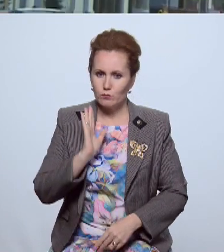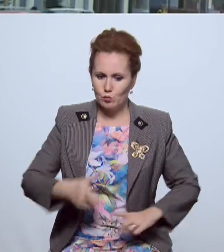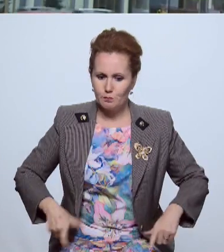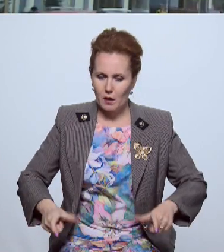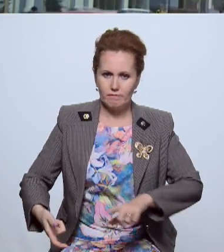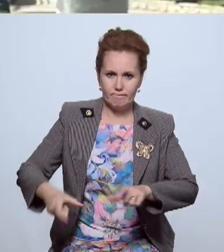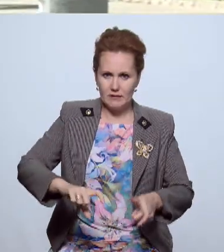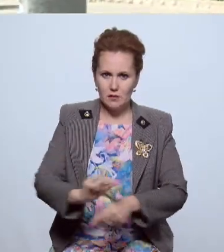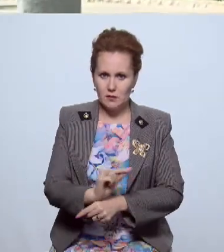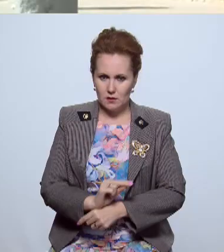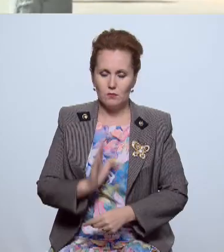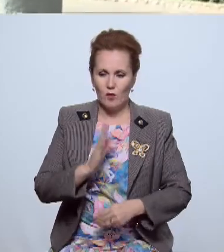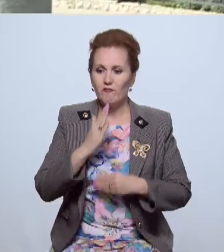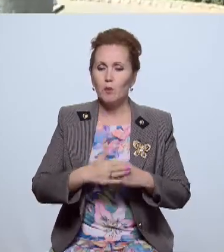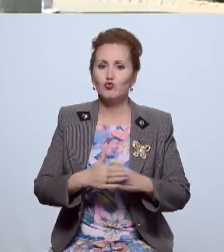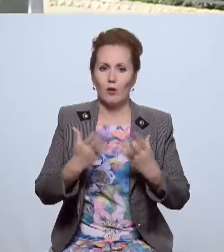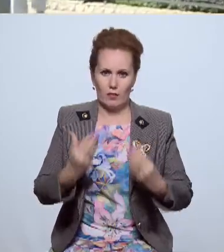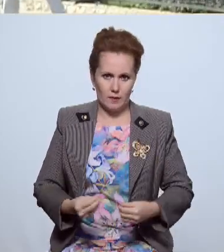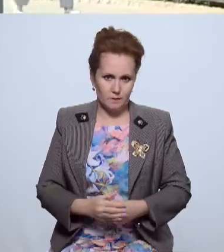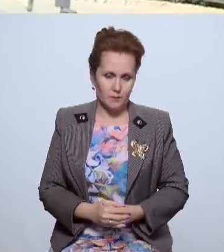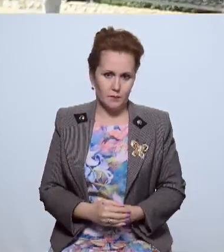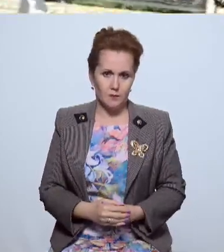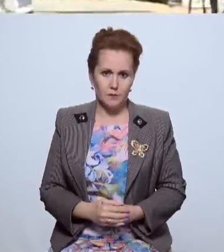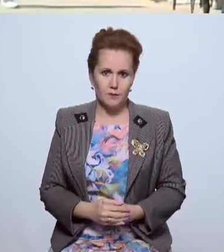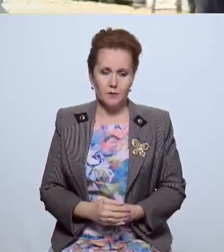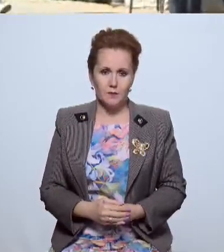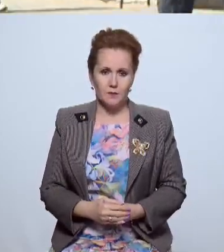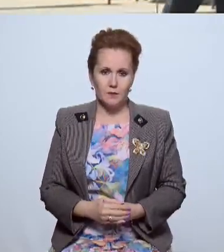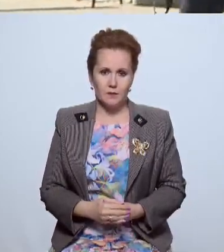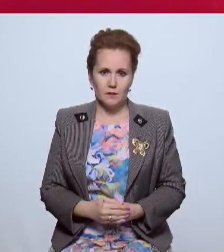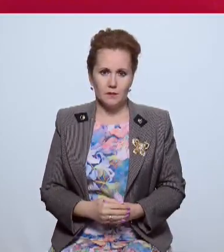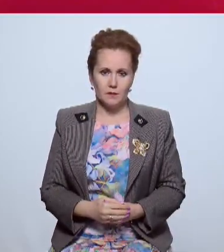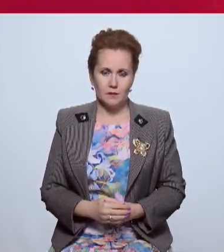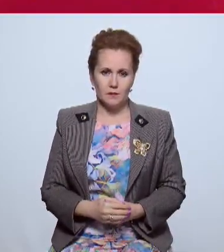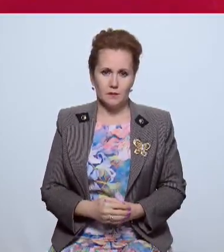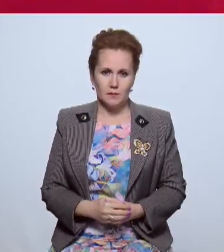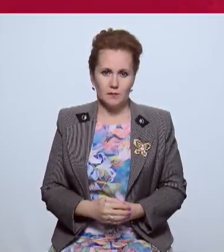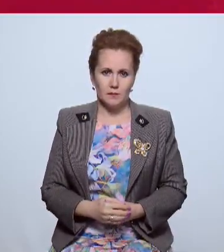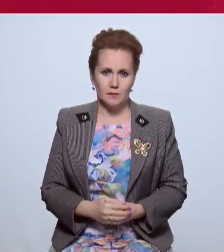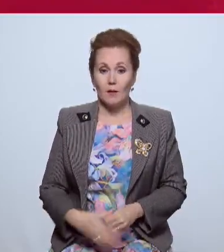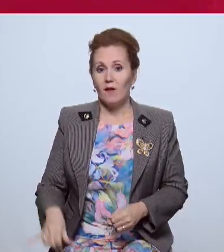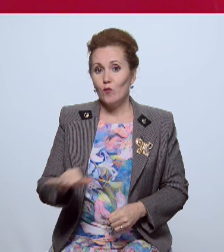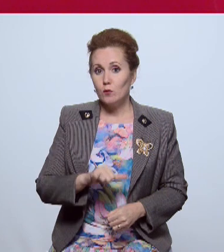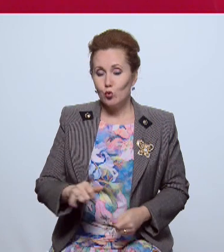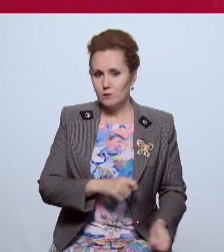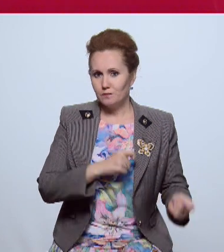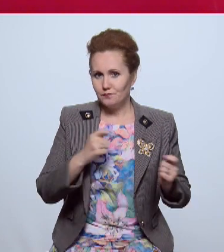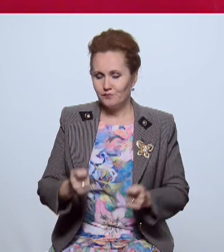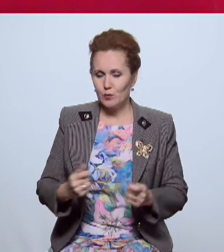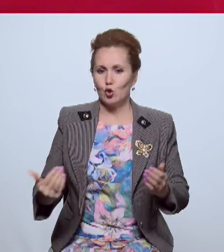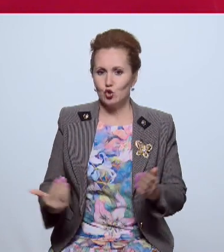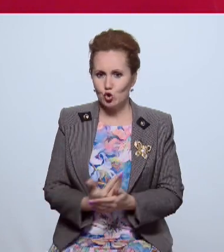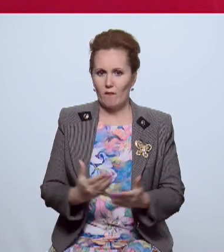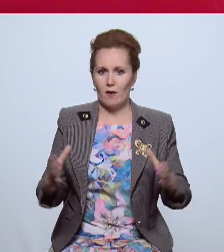уже в ближайшие дни. Наталья Байгозина, Альбина Валикжанина, Юрий Дроздов. Новости. В Удмуртию поступила очередная